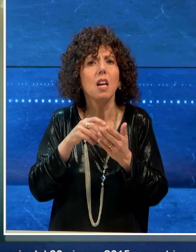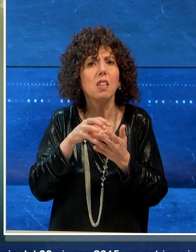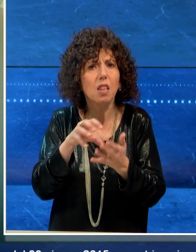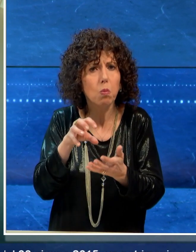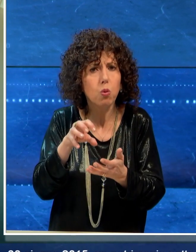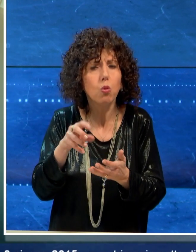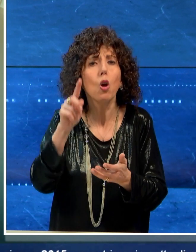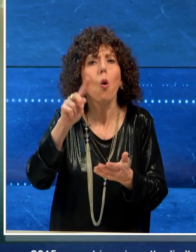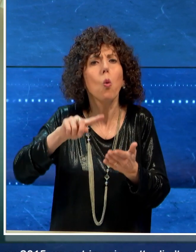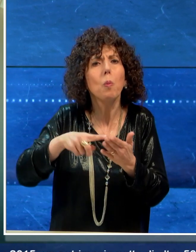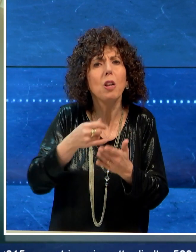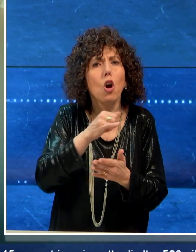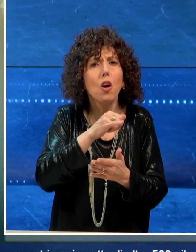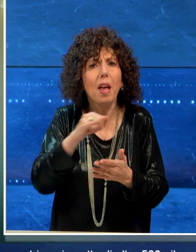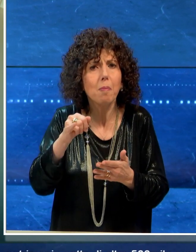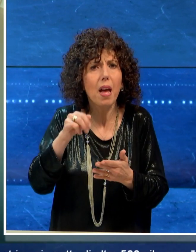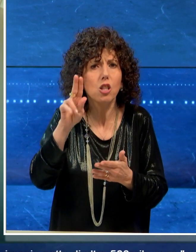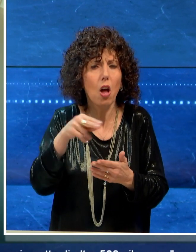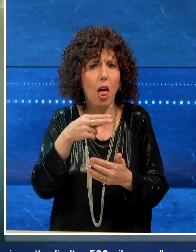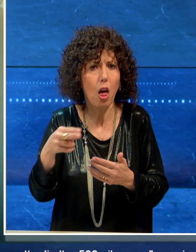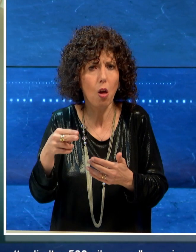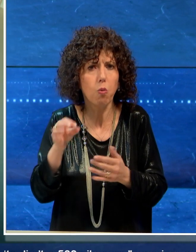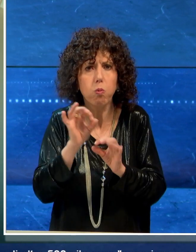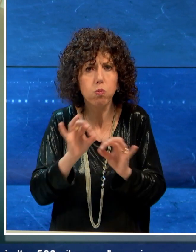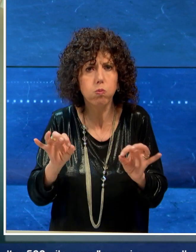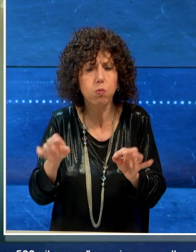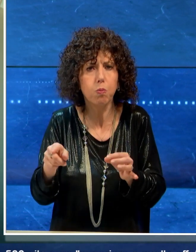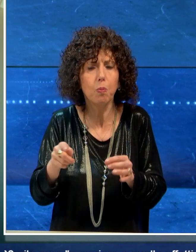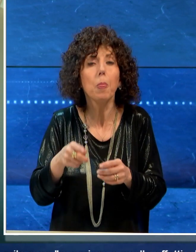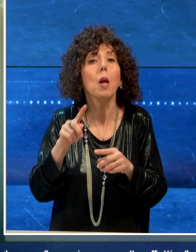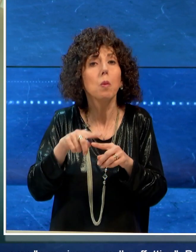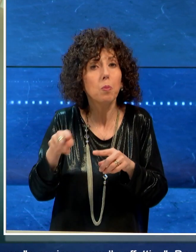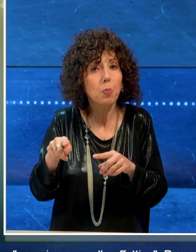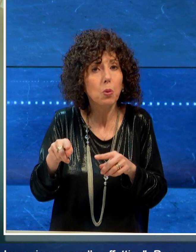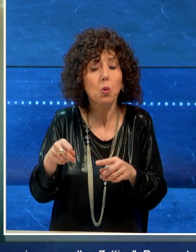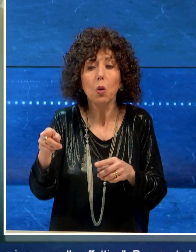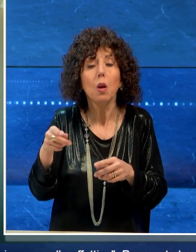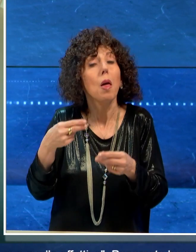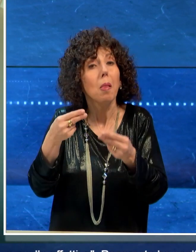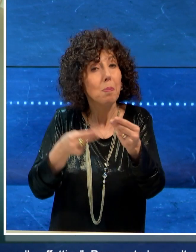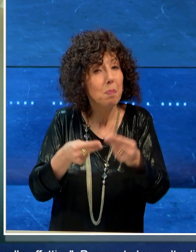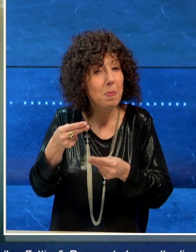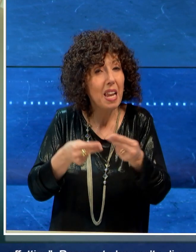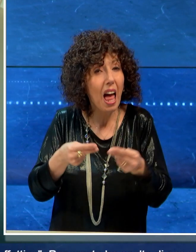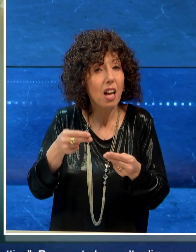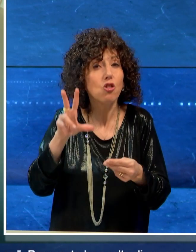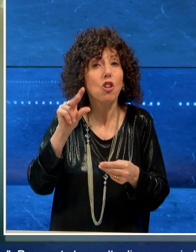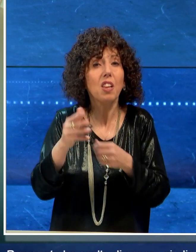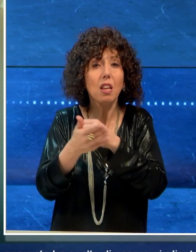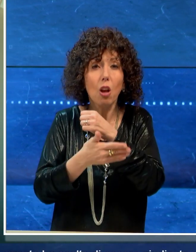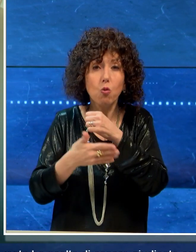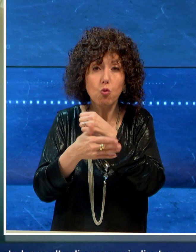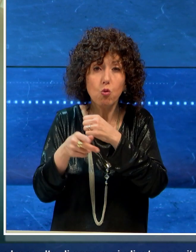per 1 Mil milione e mezo di euro e l'aver ind ato nel bilancio del 30